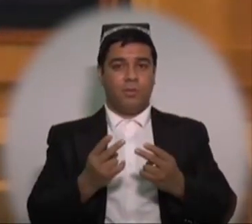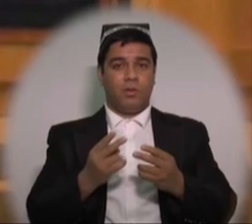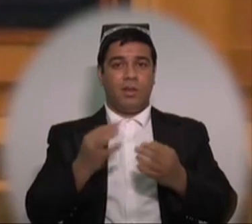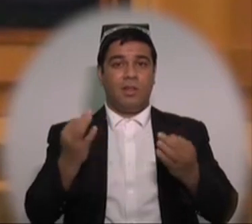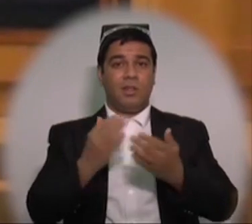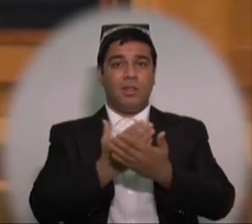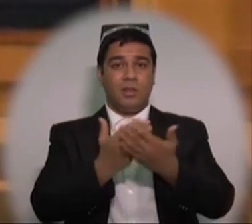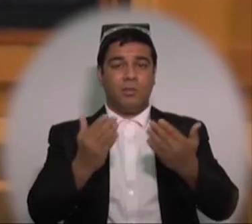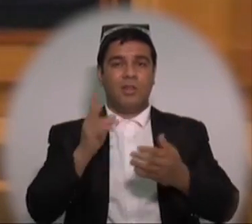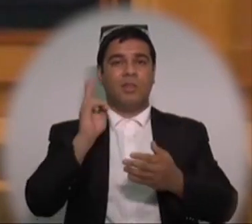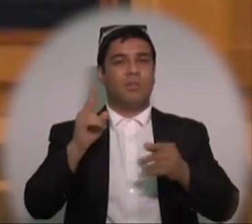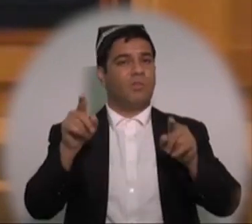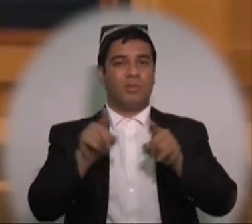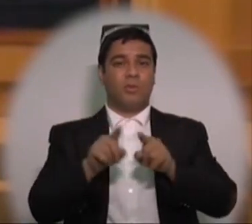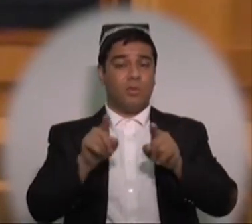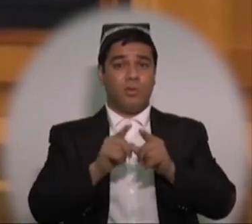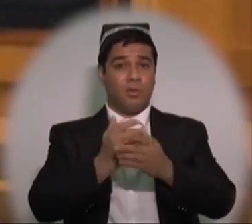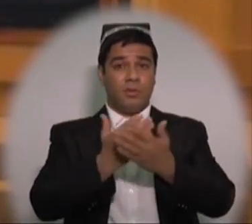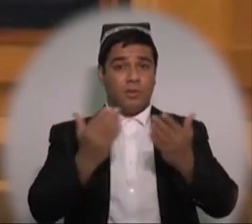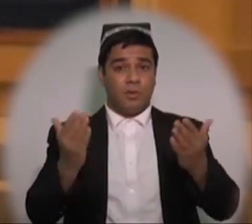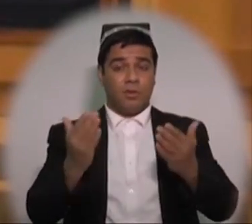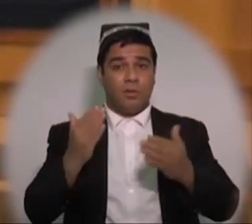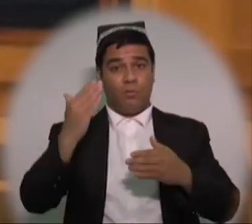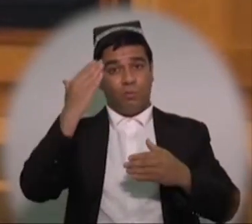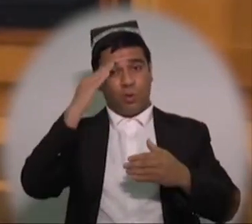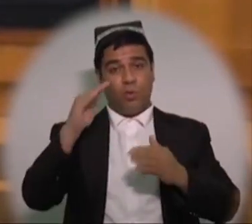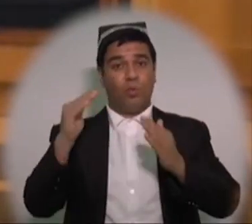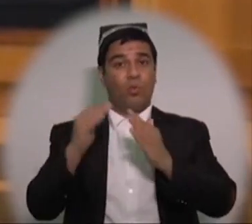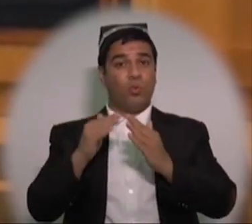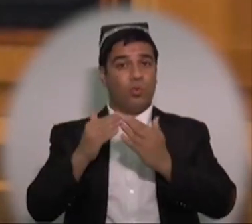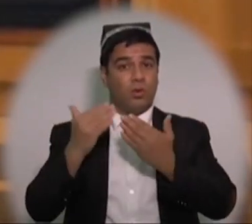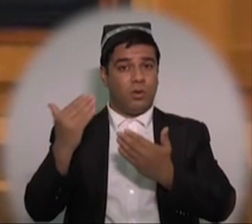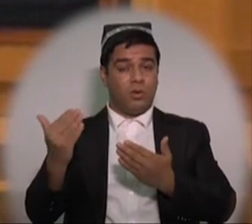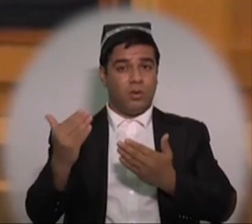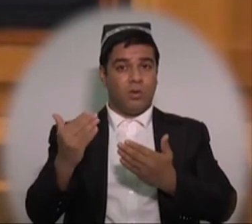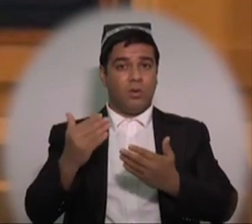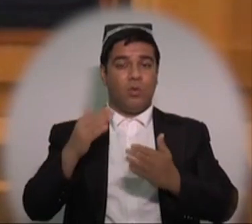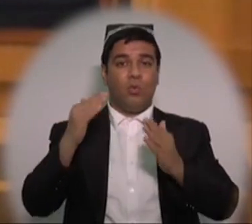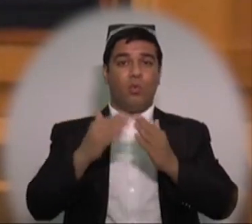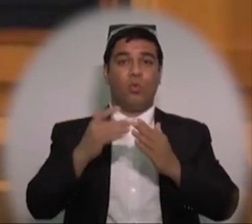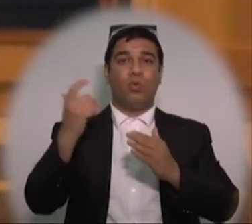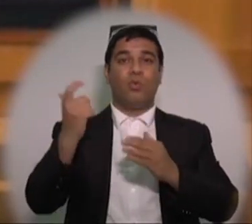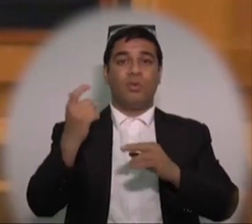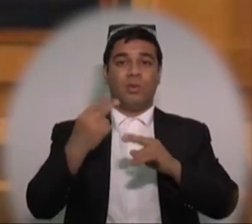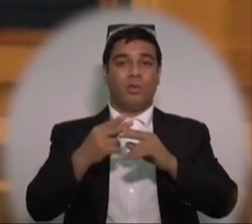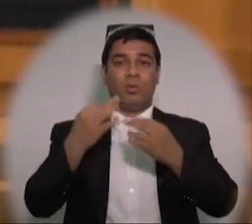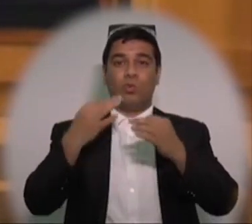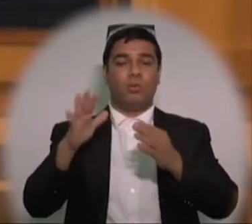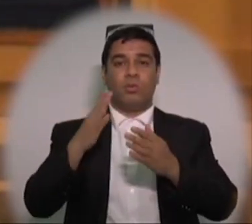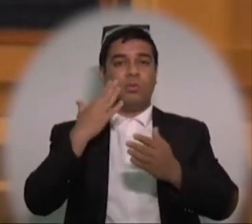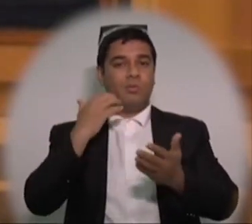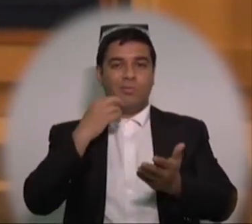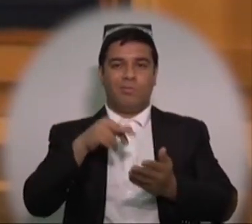Hech kim bo'lishidan qat'iy nazar birovning uyiga uy egasini ruxsatsiz